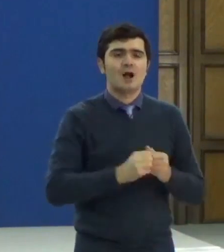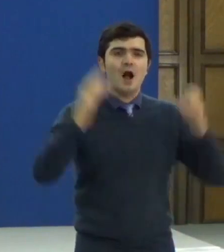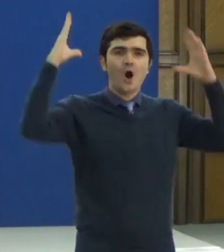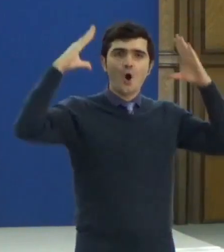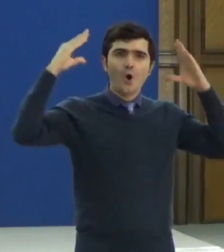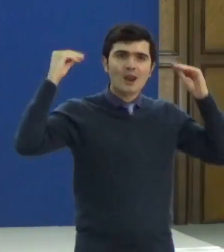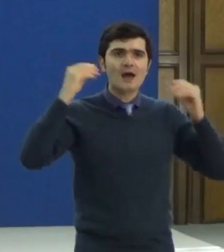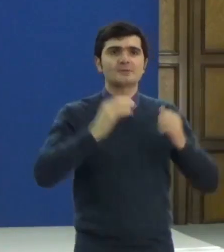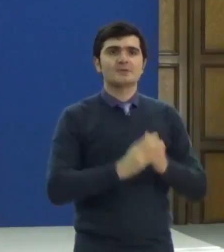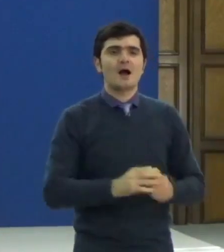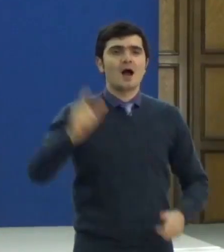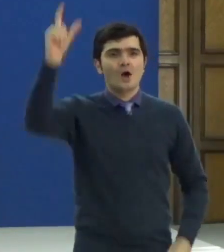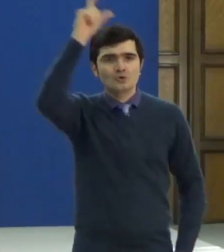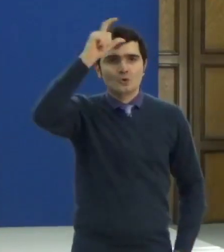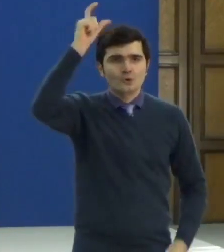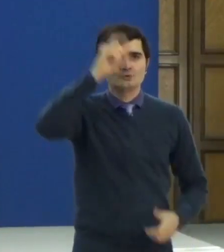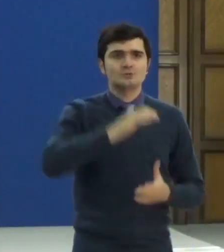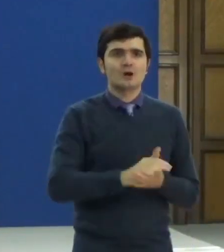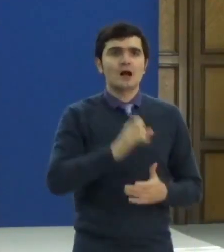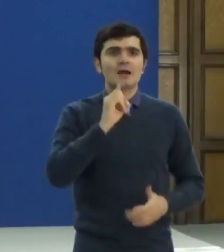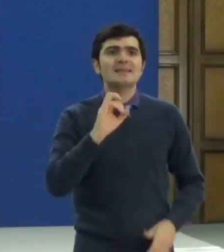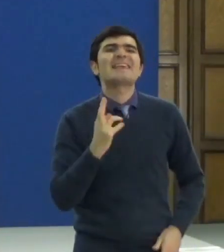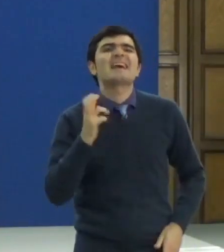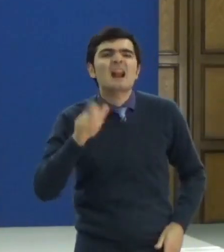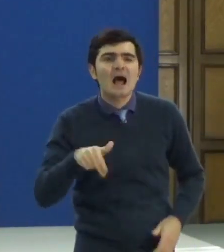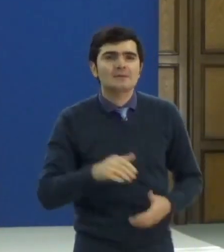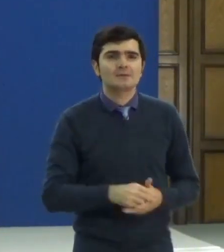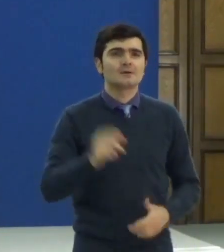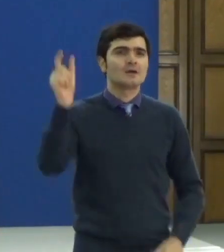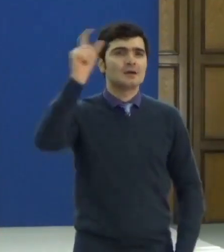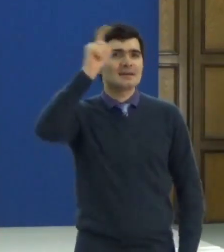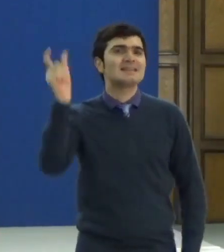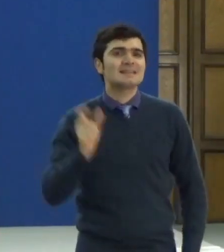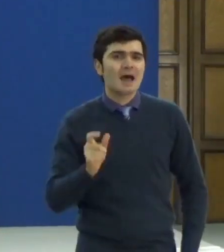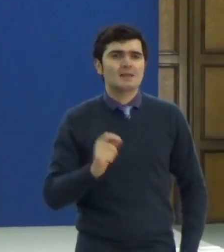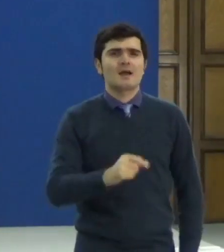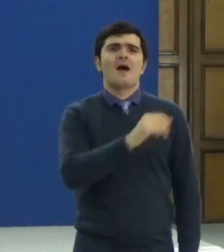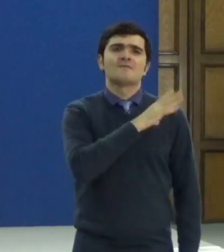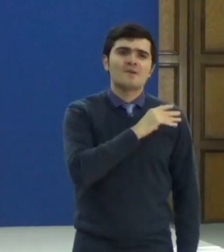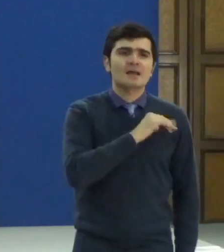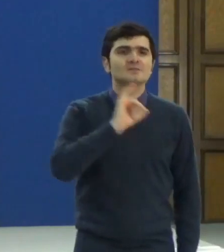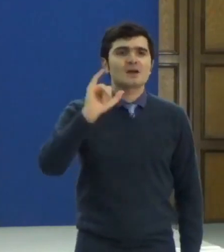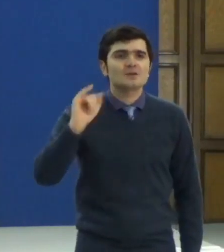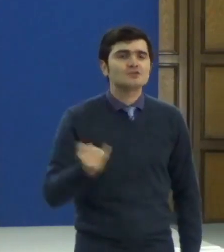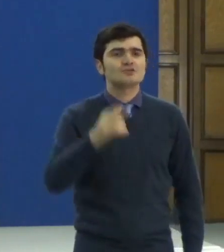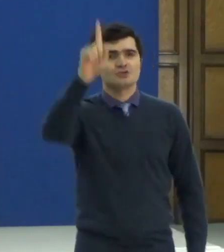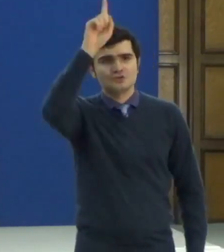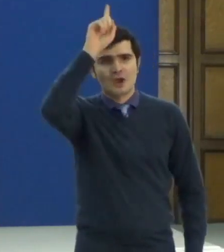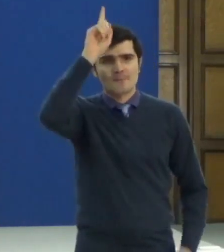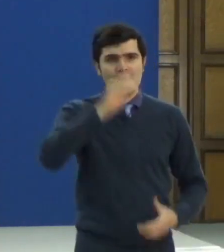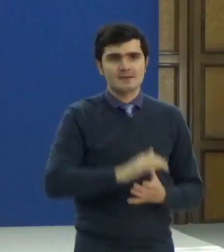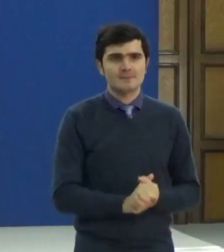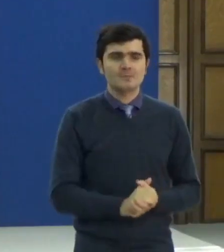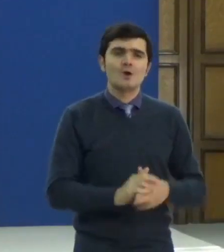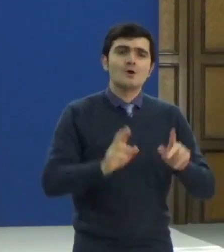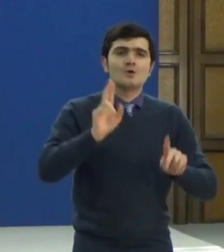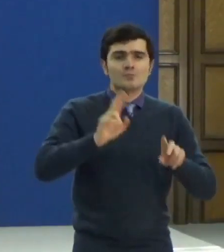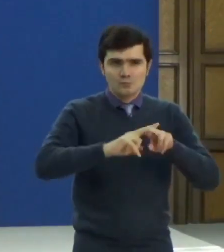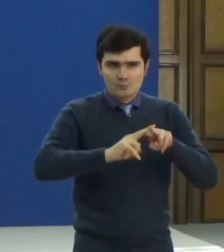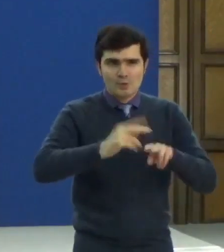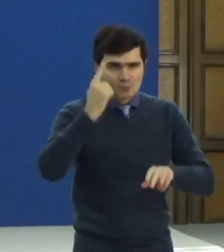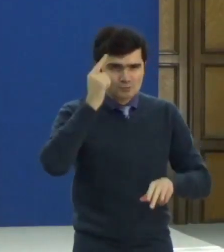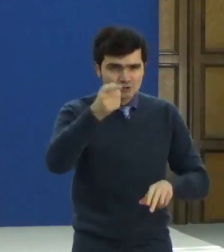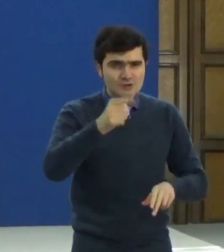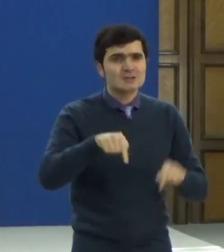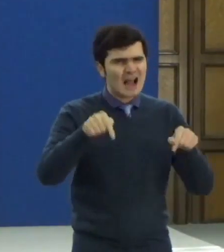Olanda, Turcia, Iran, Italia, Franța și Germania. Așa cum știți, ele au